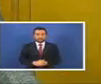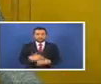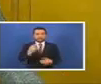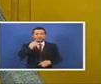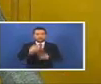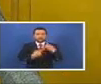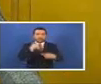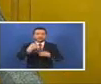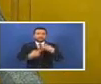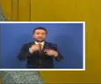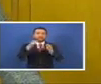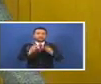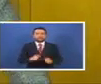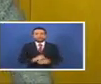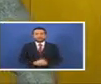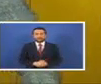ağızlarını açıyorlar.